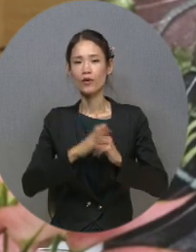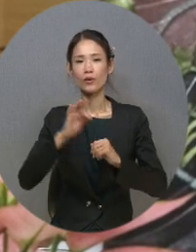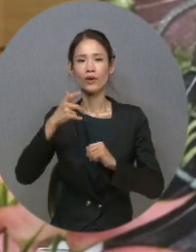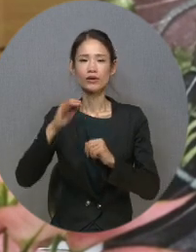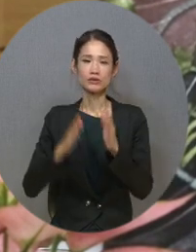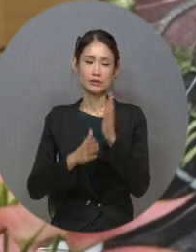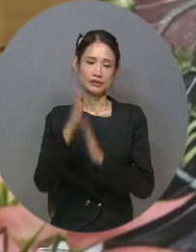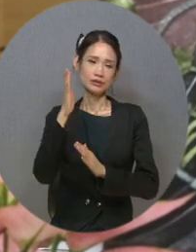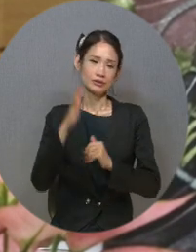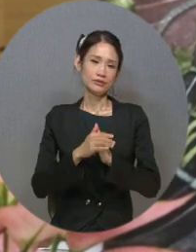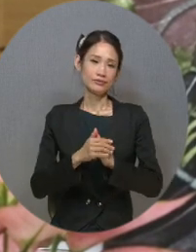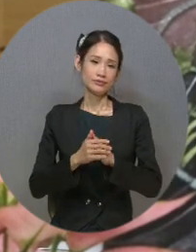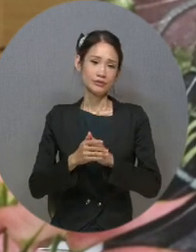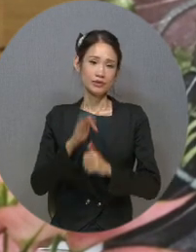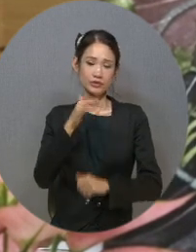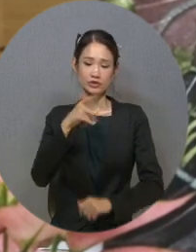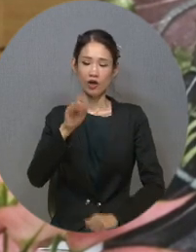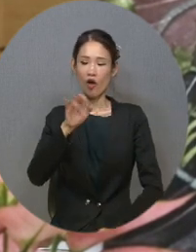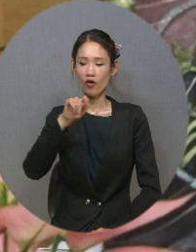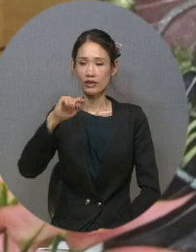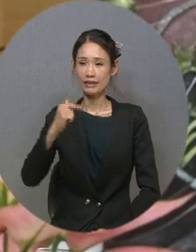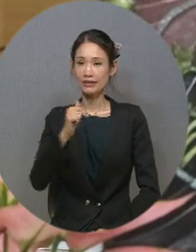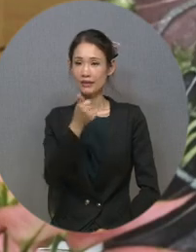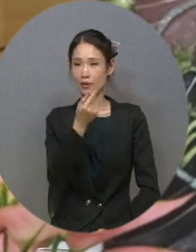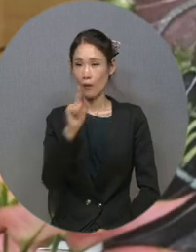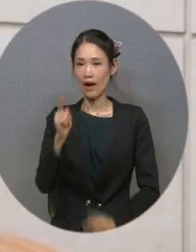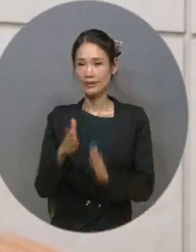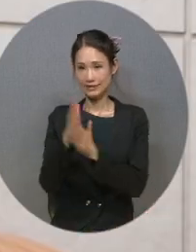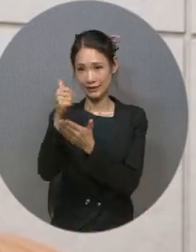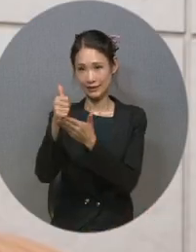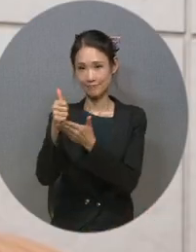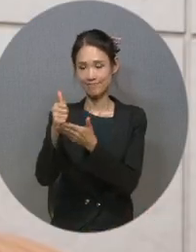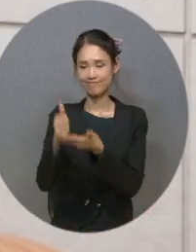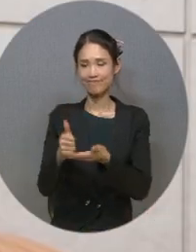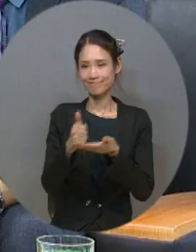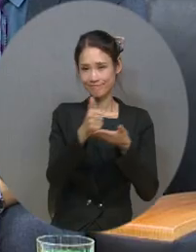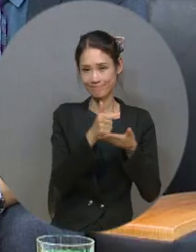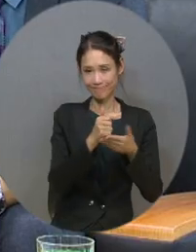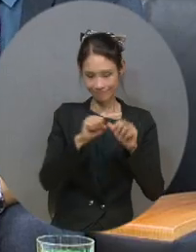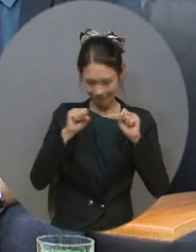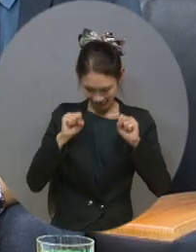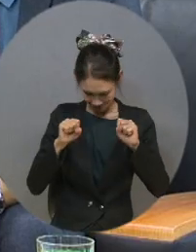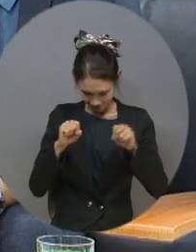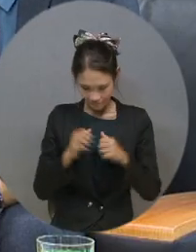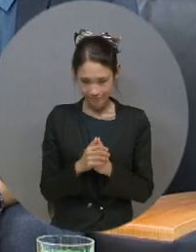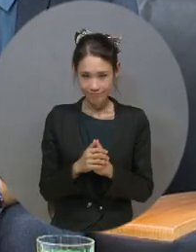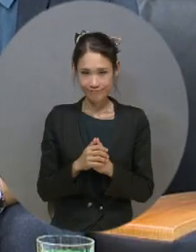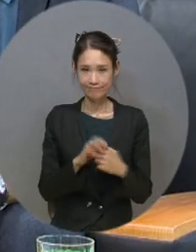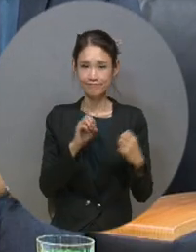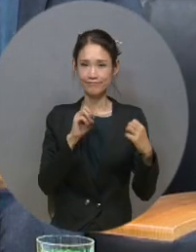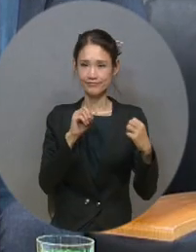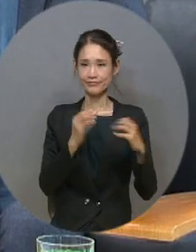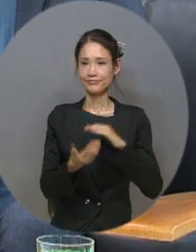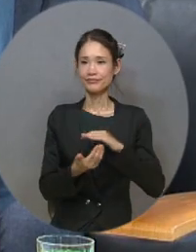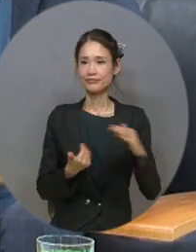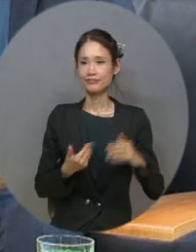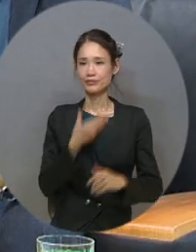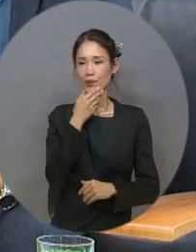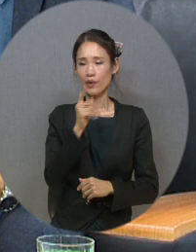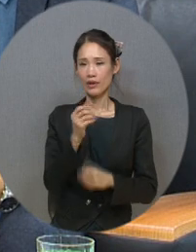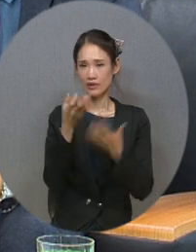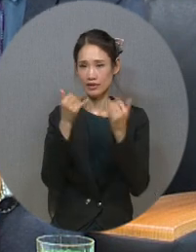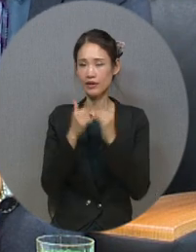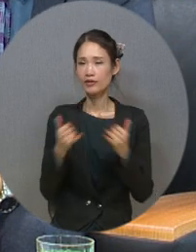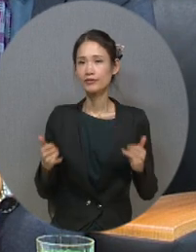정인화 광양시장님 모셨습니다. 시장님 안녕하십니까? 안녕하십니까? 먼저 대담에 앞서 복지TV